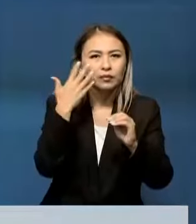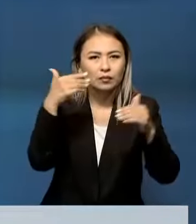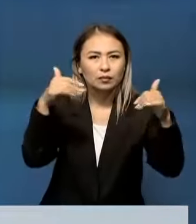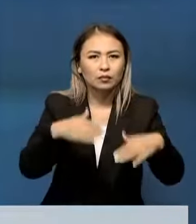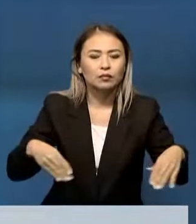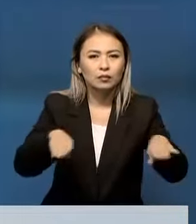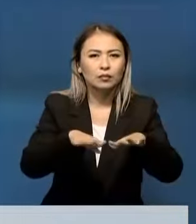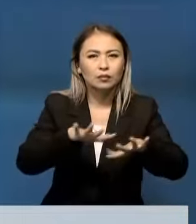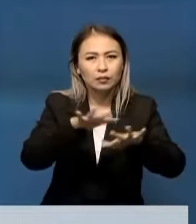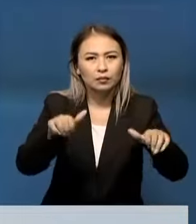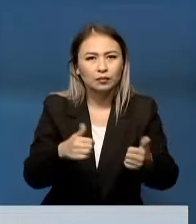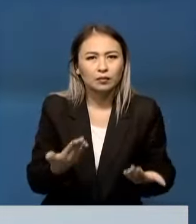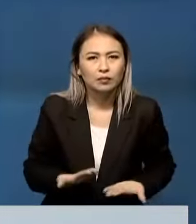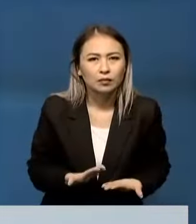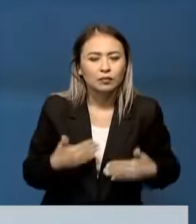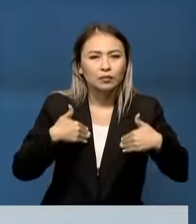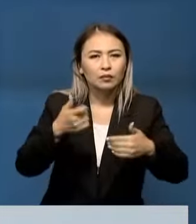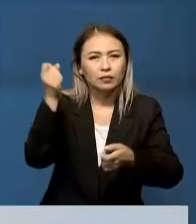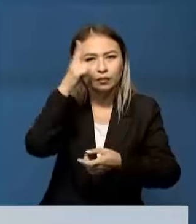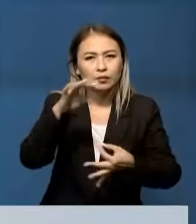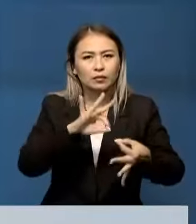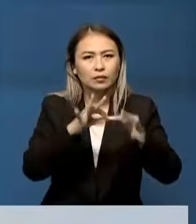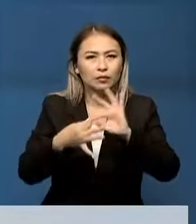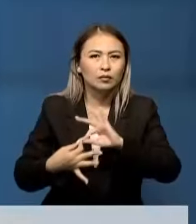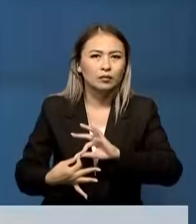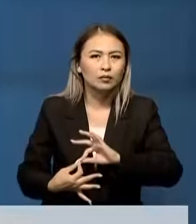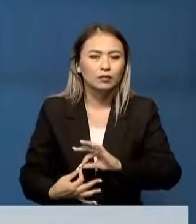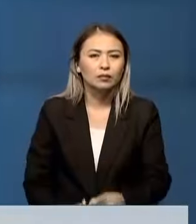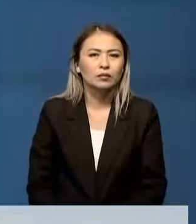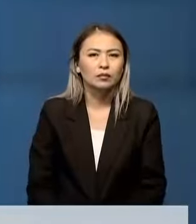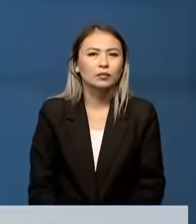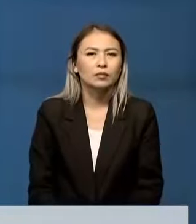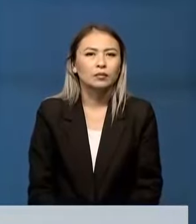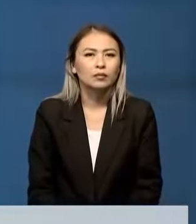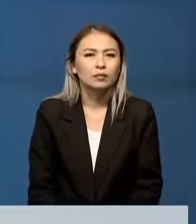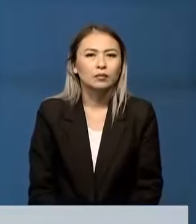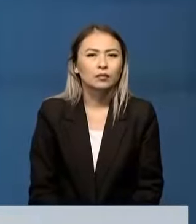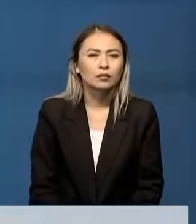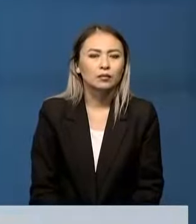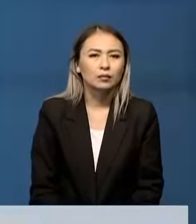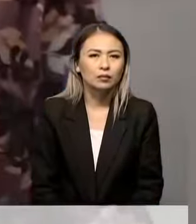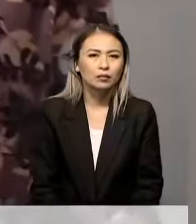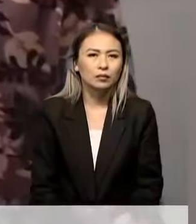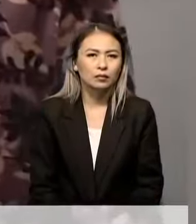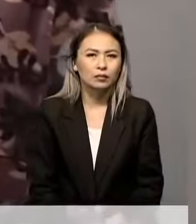қашан шешіледі? Бұқара мен биліктің пікірін аймақтағы әріптесіміз Айдарбек Айтмұхамбетұлы тыңдап қайтты. Көрейік.